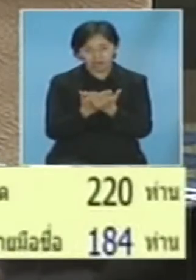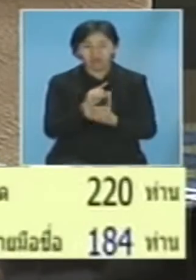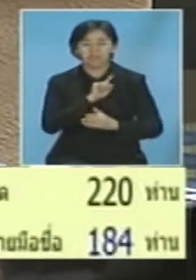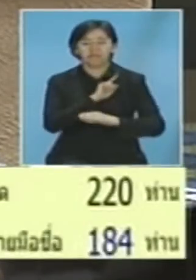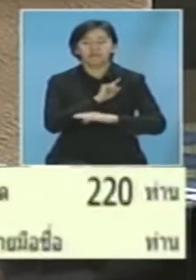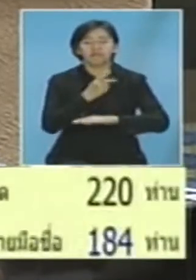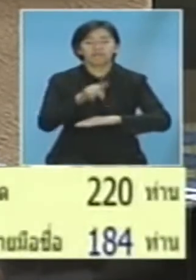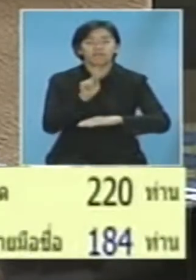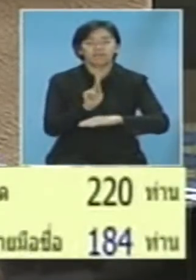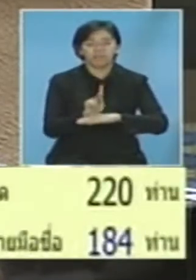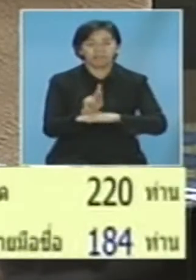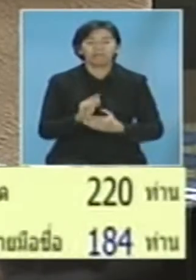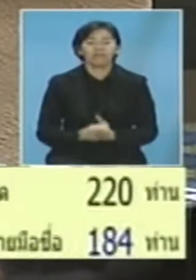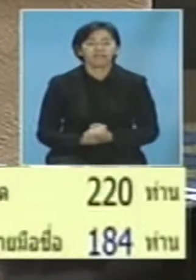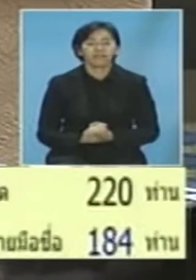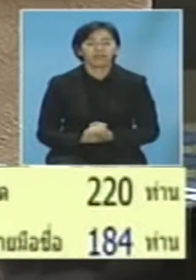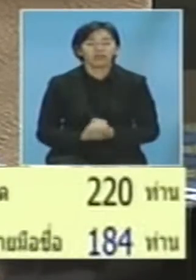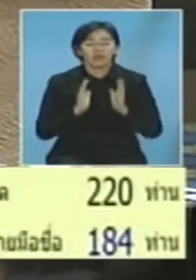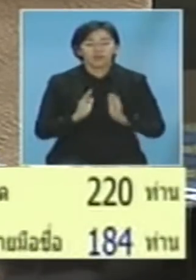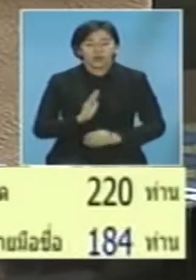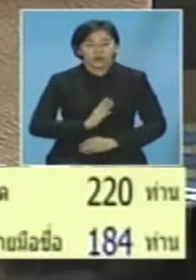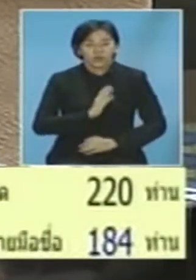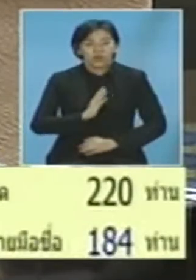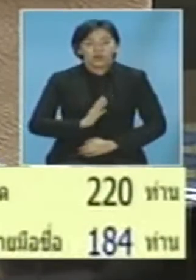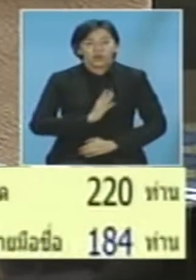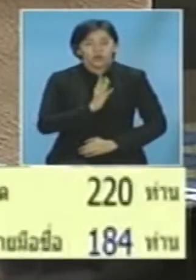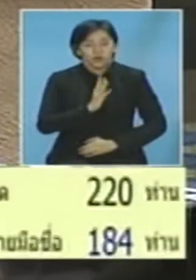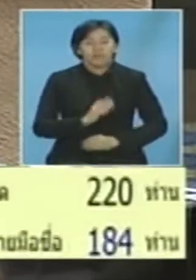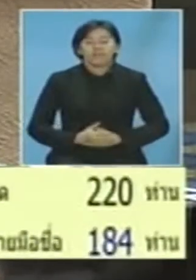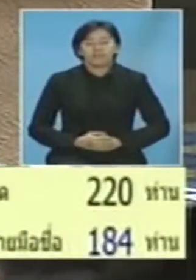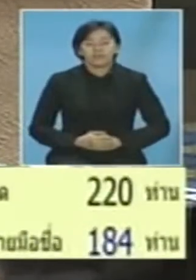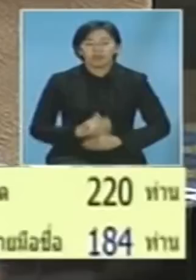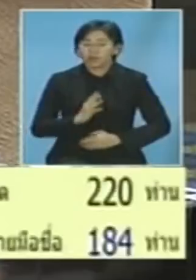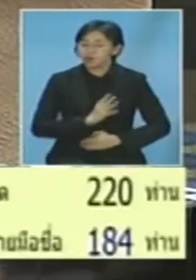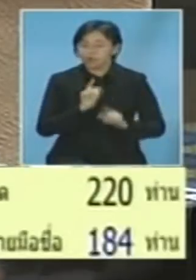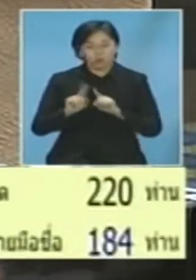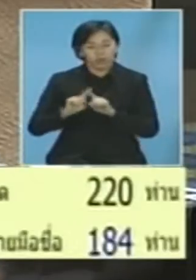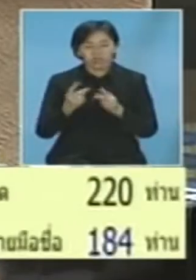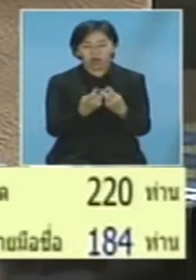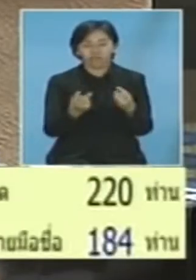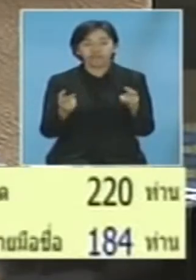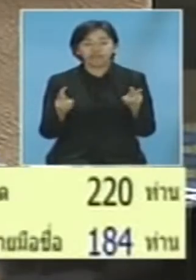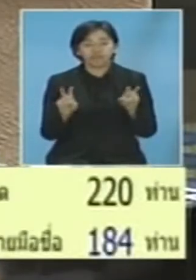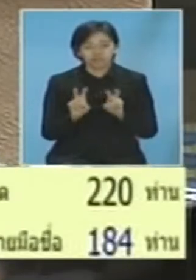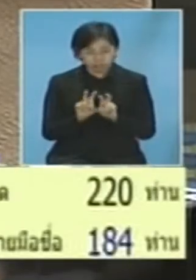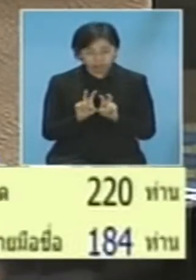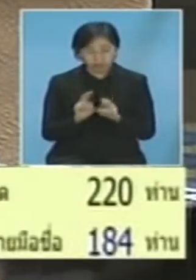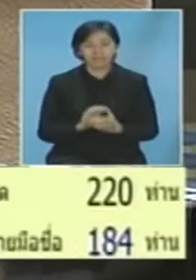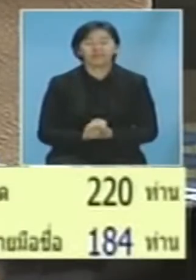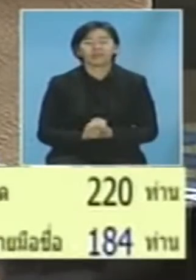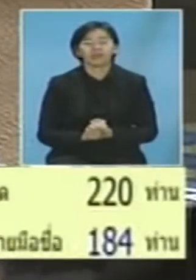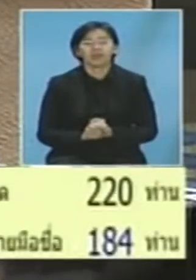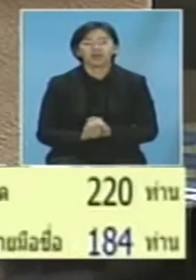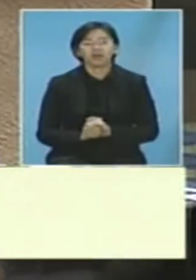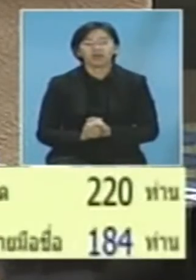านและผู้ทรงคุณวุฒิในด้านต่างๆของท่านผู้บัง